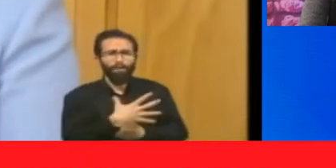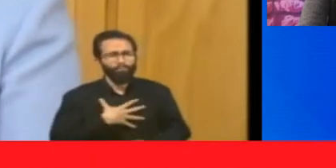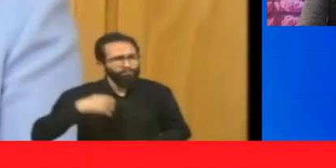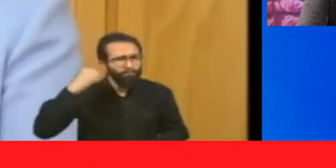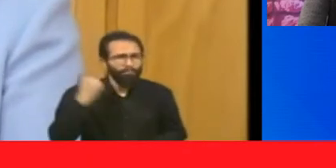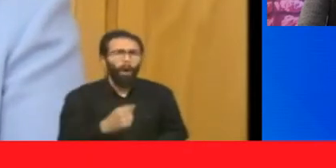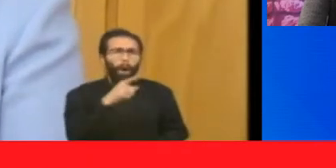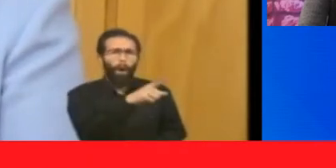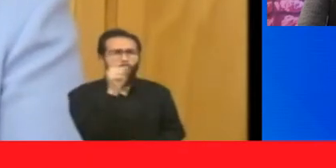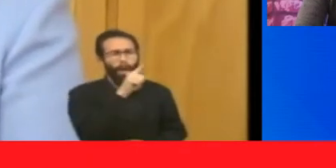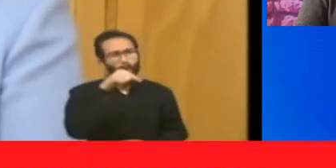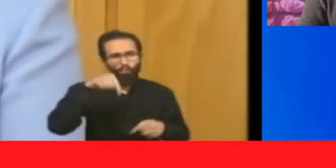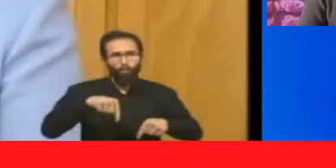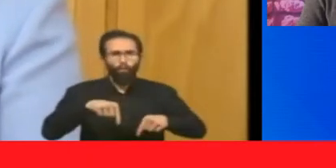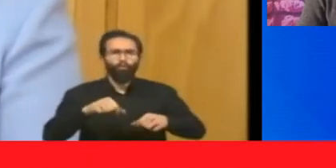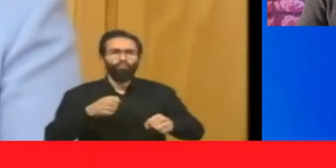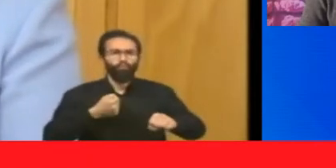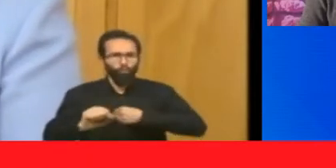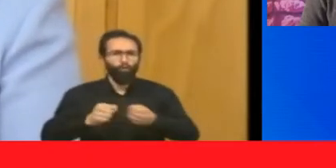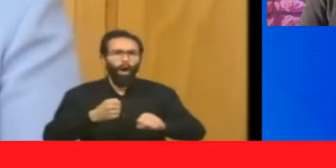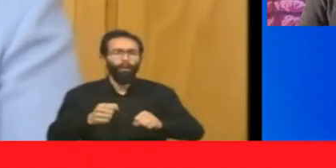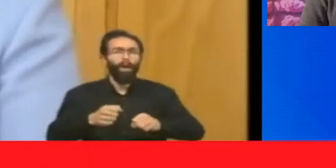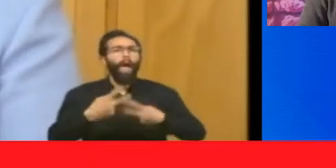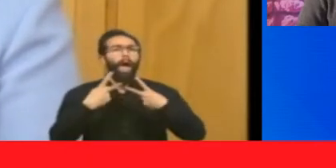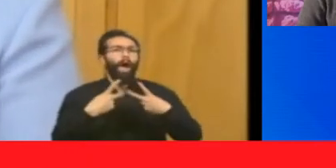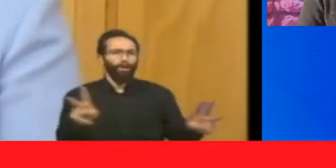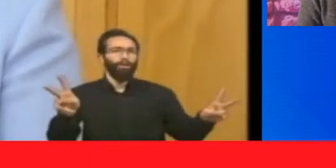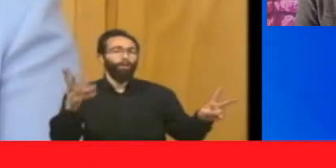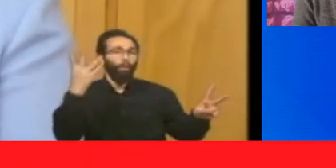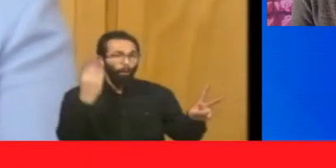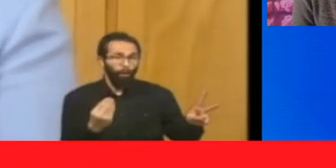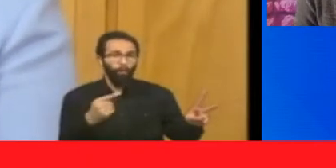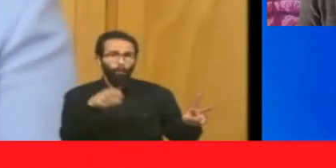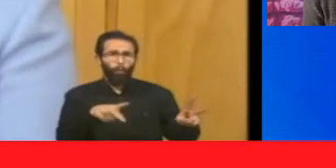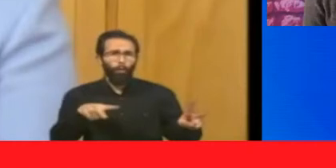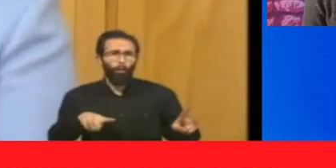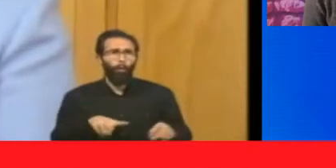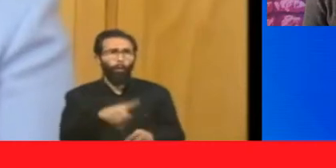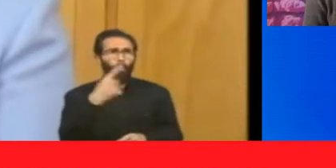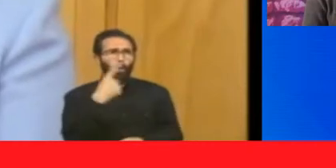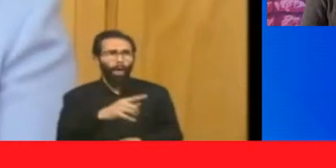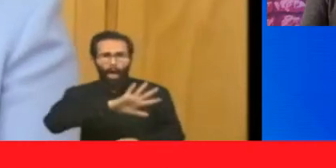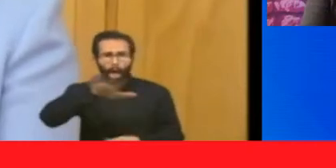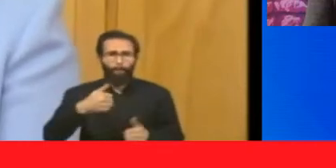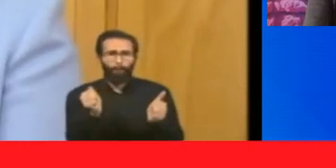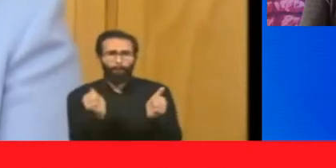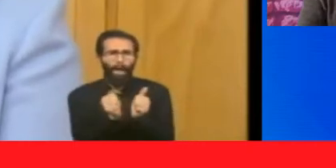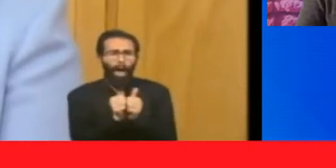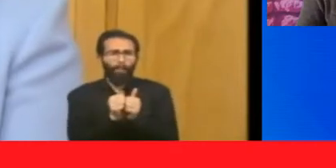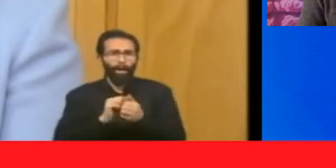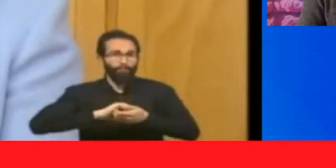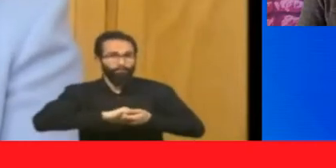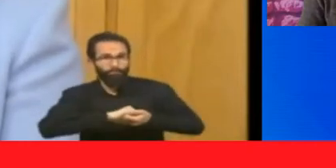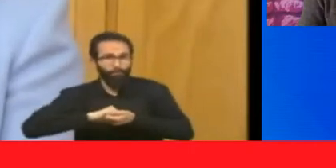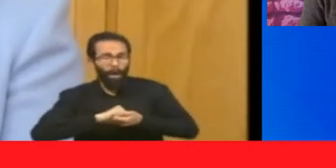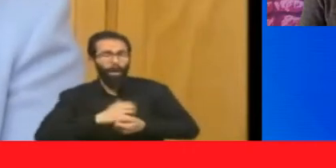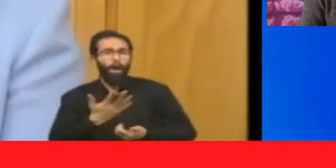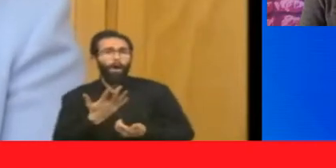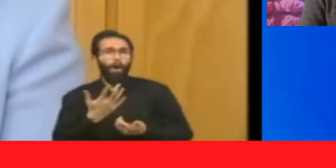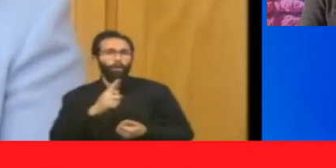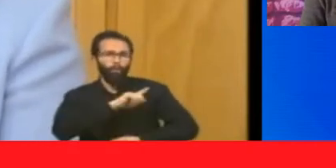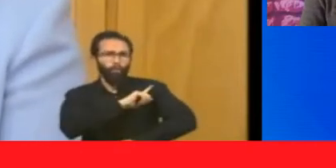tutmakta ve bizlere yol göstermektedir. Bu yolda hep birlikte dayanışmayla ve güç